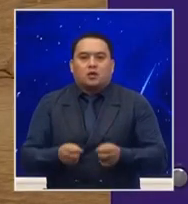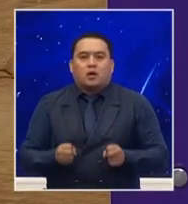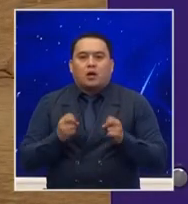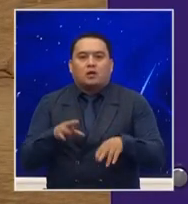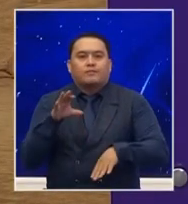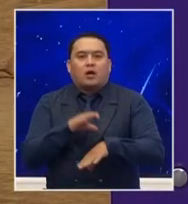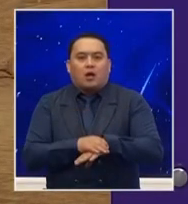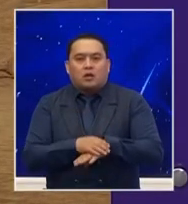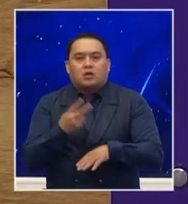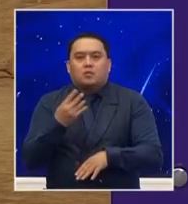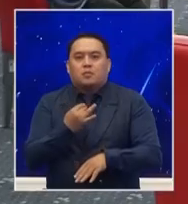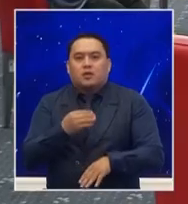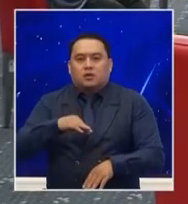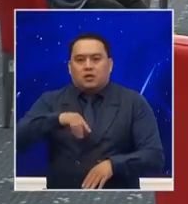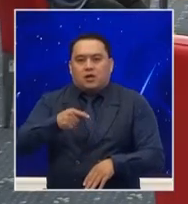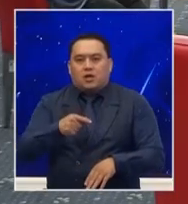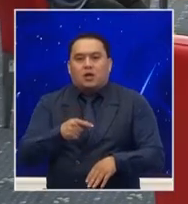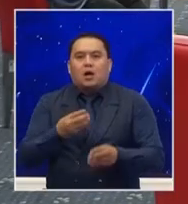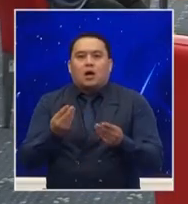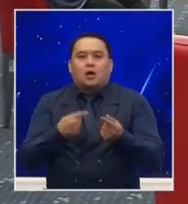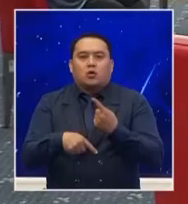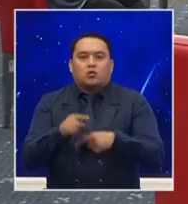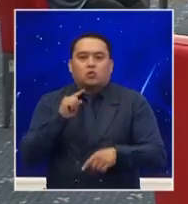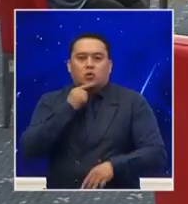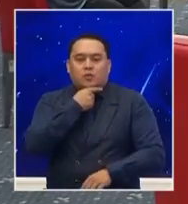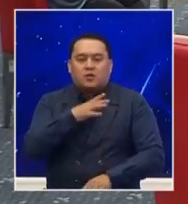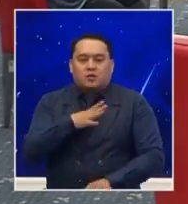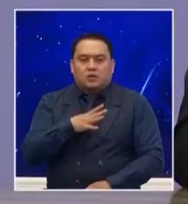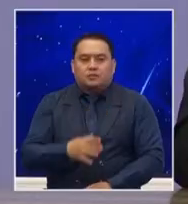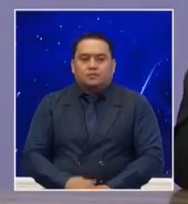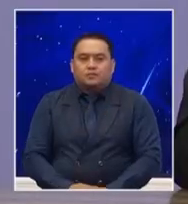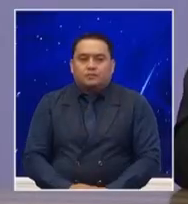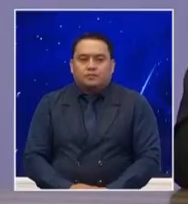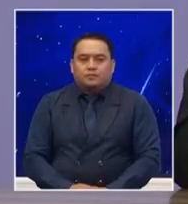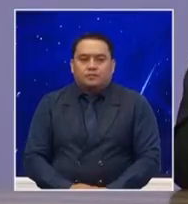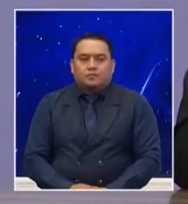анықтап, 2,5 миллиард теңгеге жуық қаражат үнемделді.